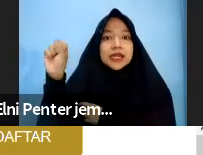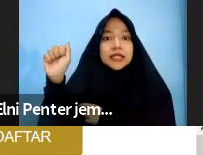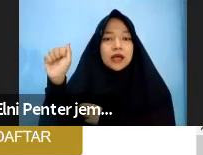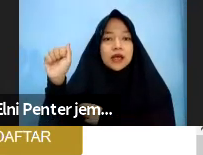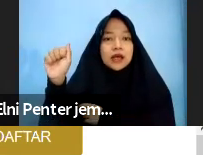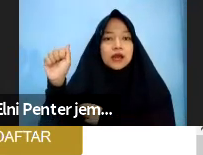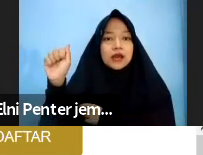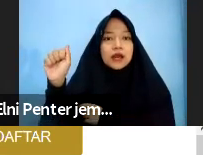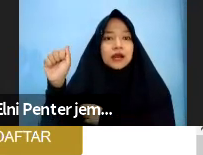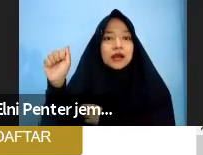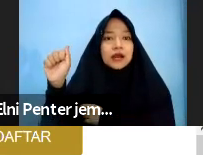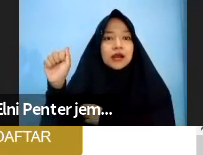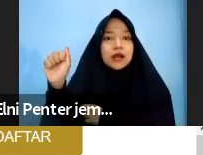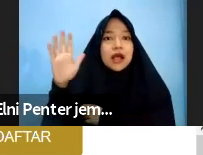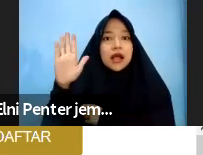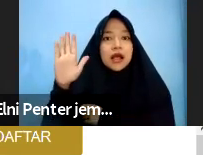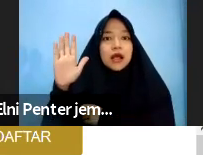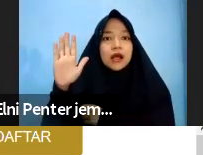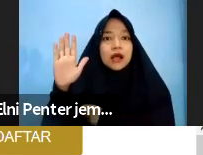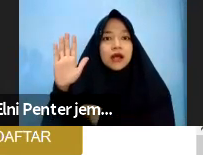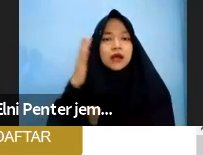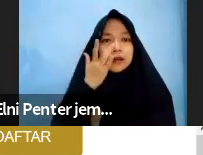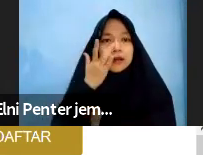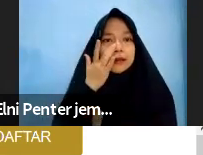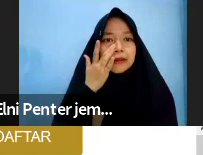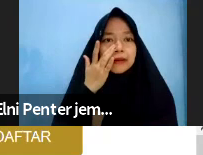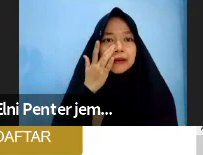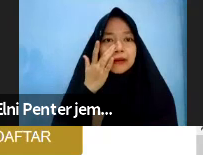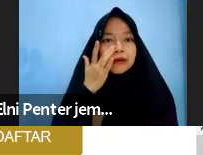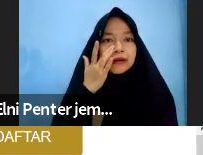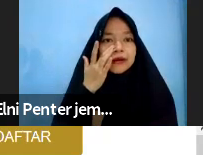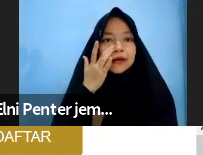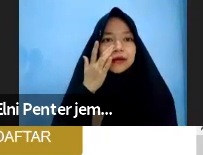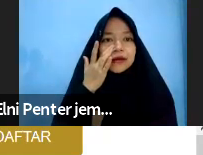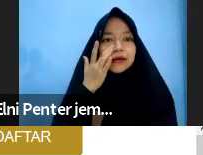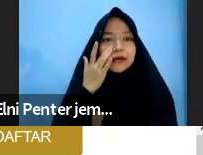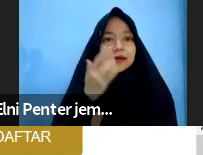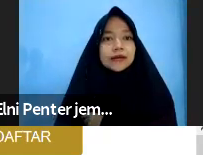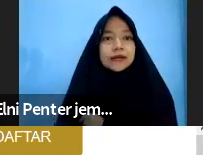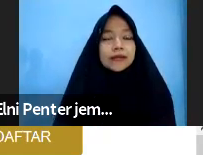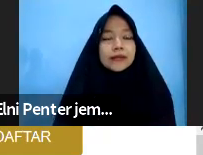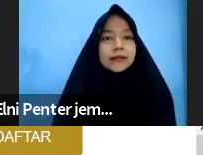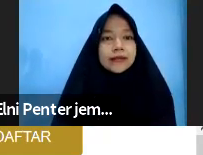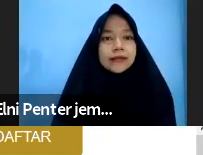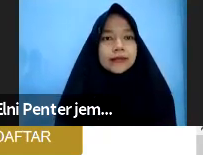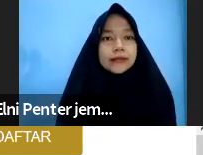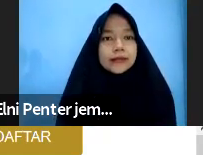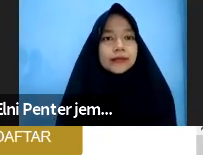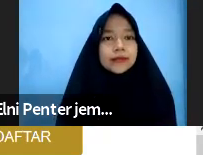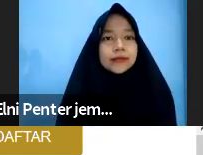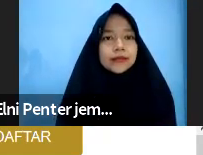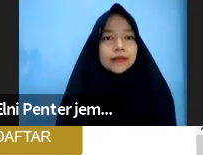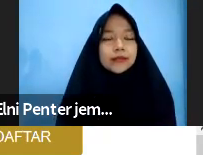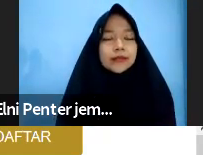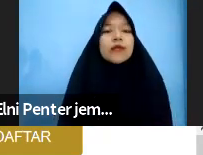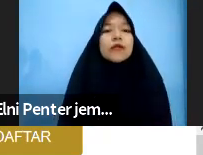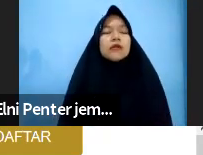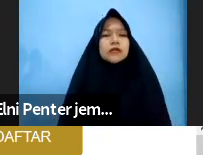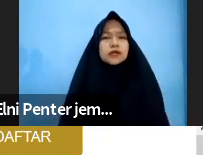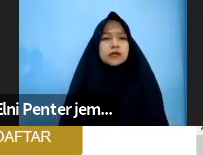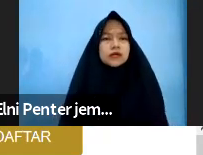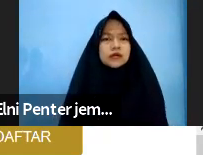Sama aku juga nggak emang kenapa kita buat bahan mading nanti materinya oke yang lain